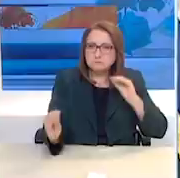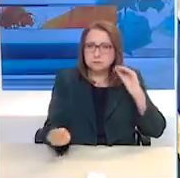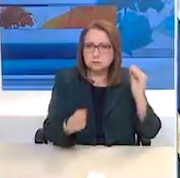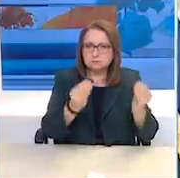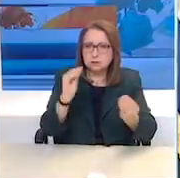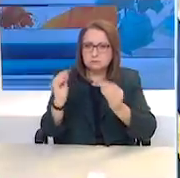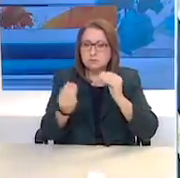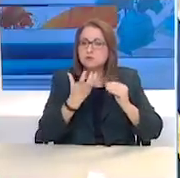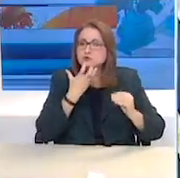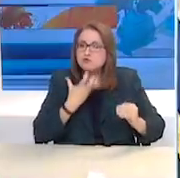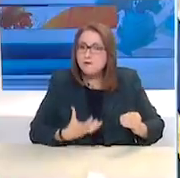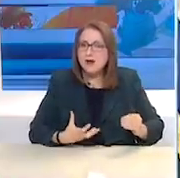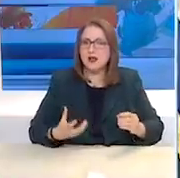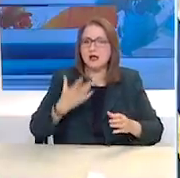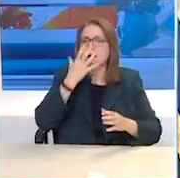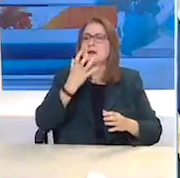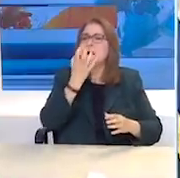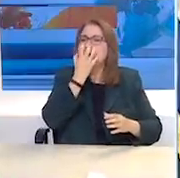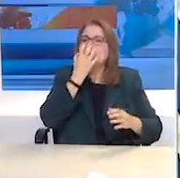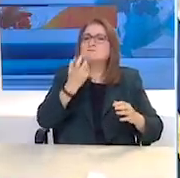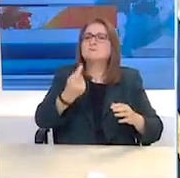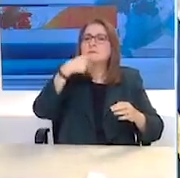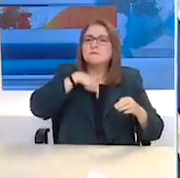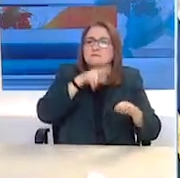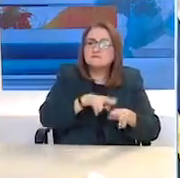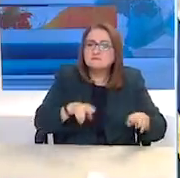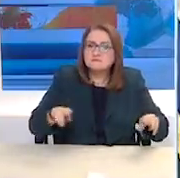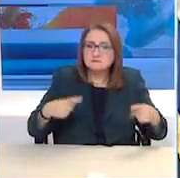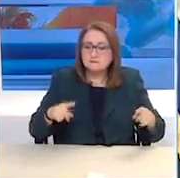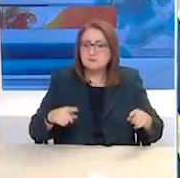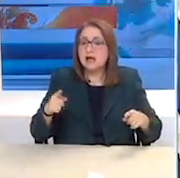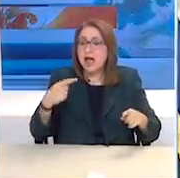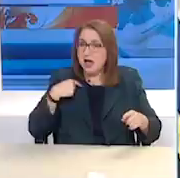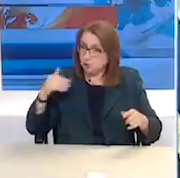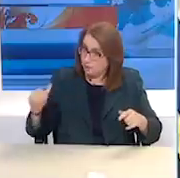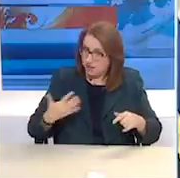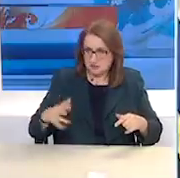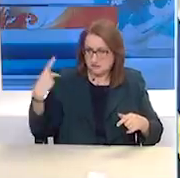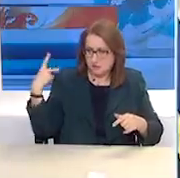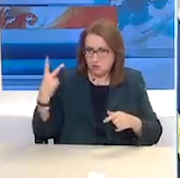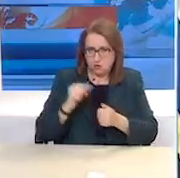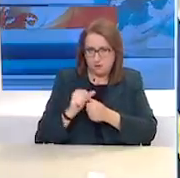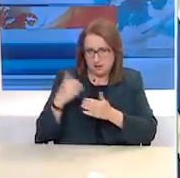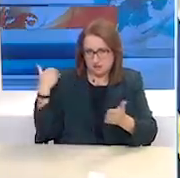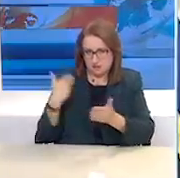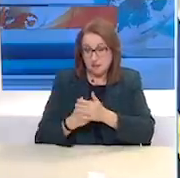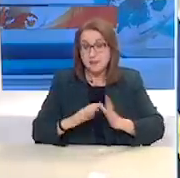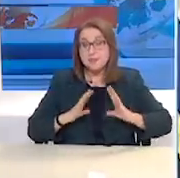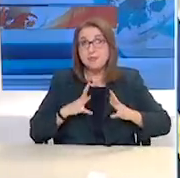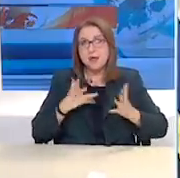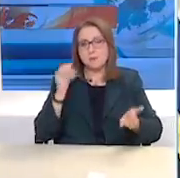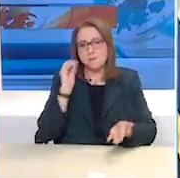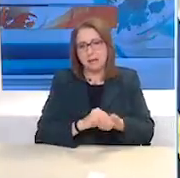ζήσαμε αυτούς τους 2 μήνες, τους τελευταίους. Δεν θέλουμε να δούμε μια τέτοια κατάσταση. Φυσικά και αν δεις μια τέτοια